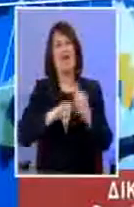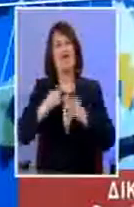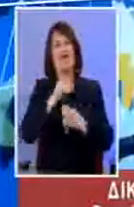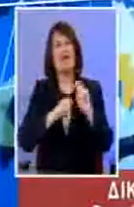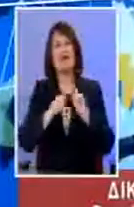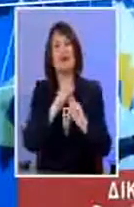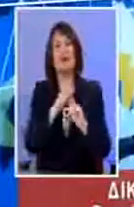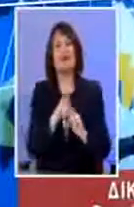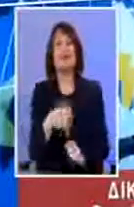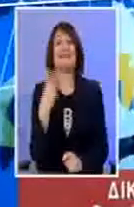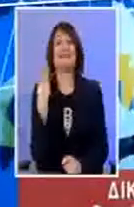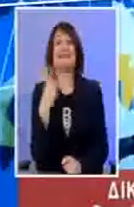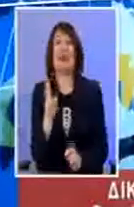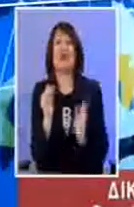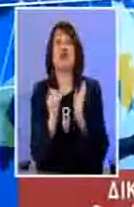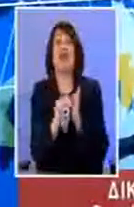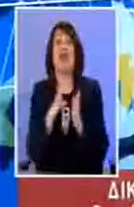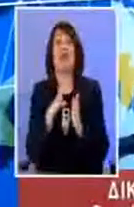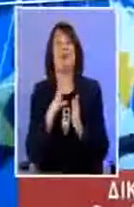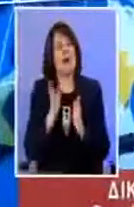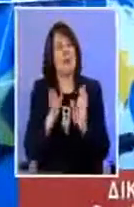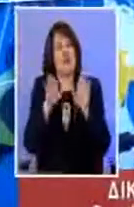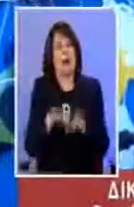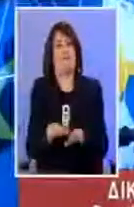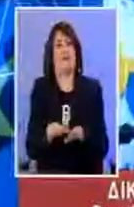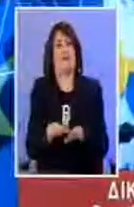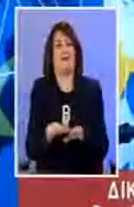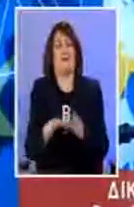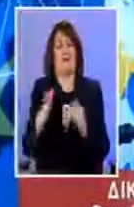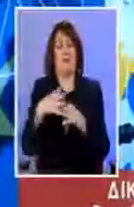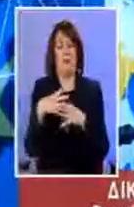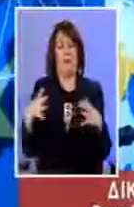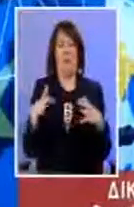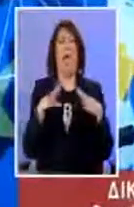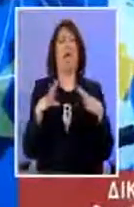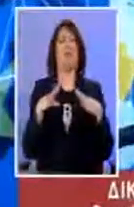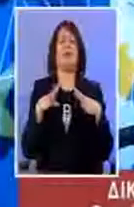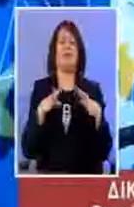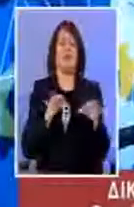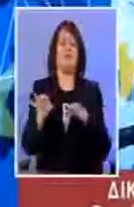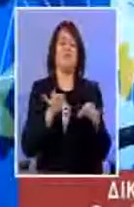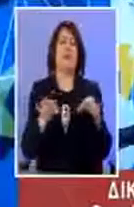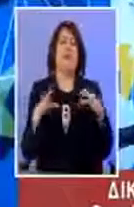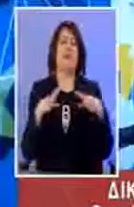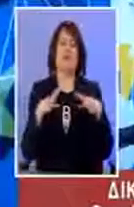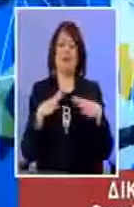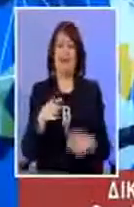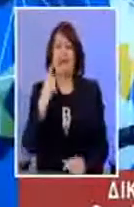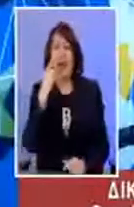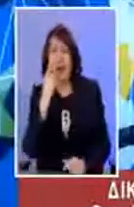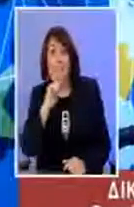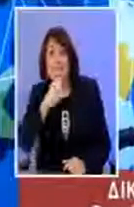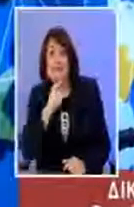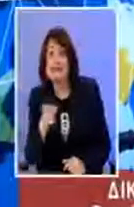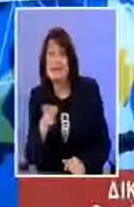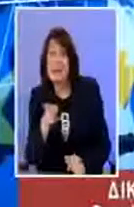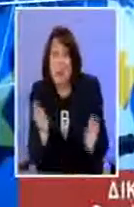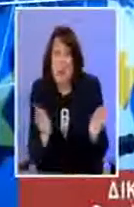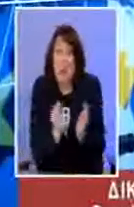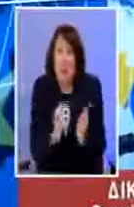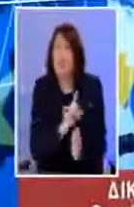των 300 περίπου χιλιάδων κατοίκων και είναι σε αρκετά μεγάλη έκταση και έτσι είναι... Να το μυστικό που λέγαμε, να μην υπάρχει